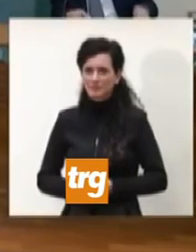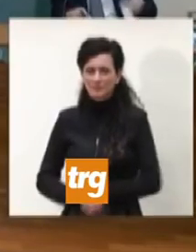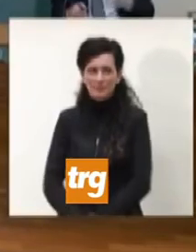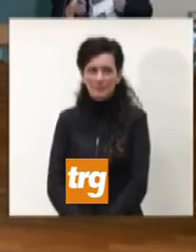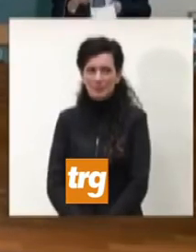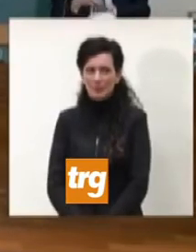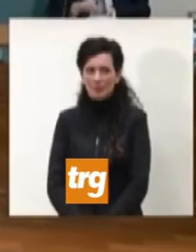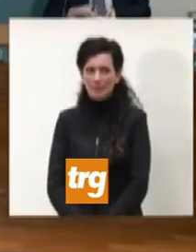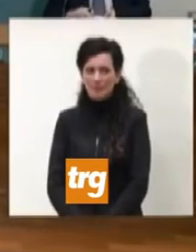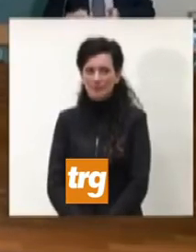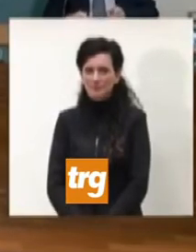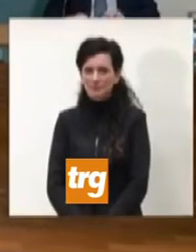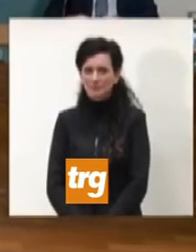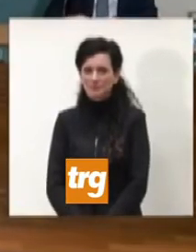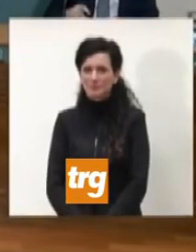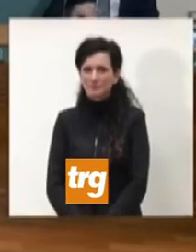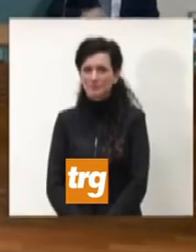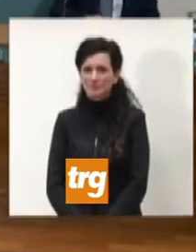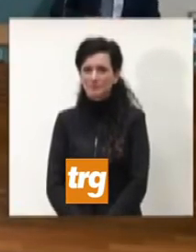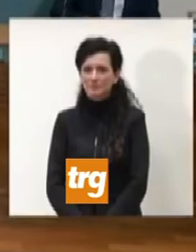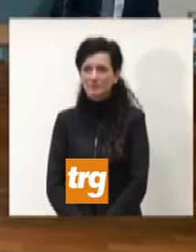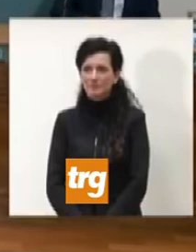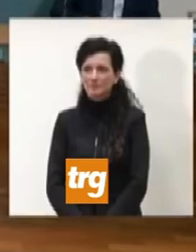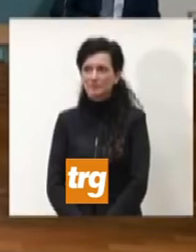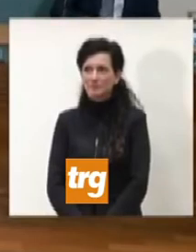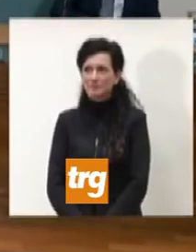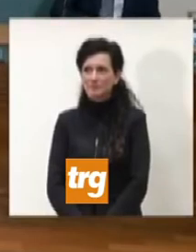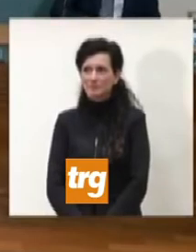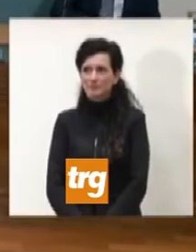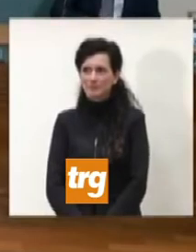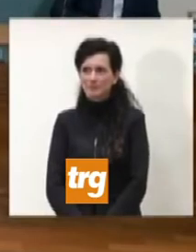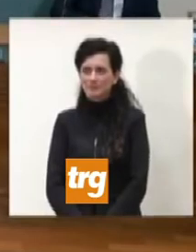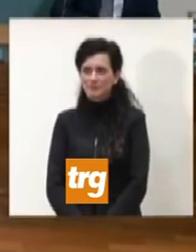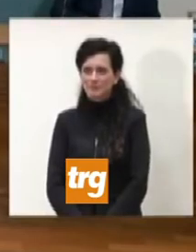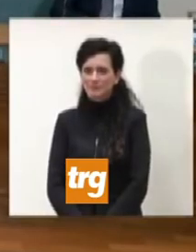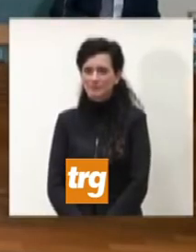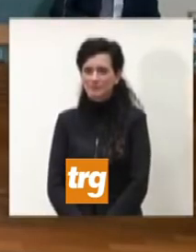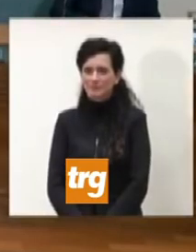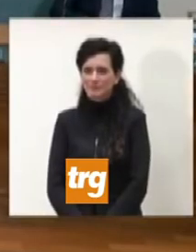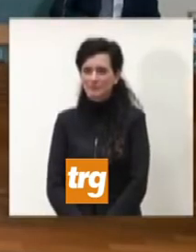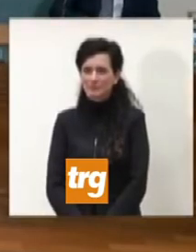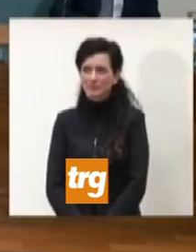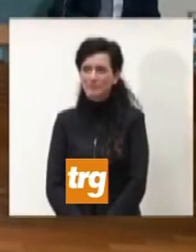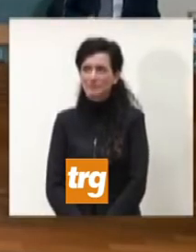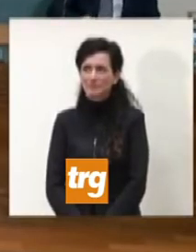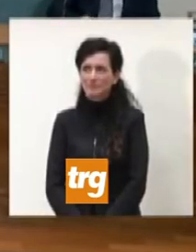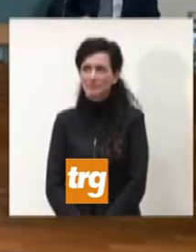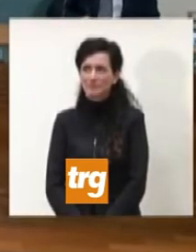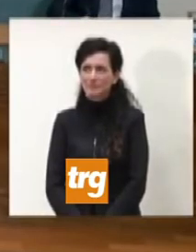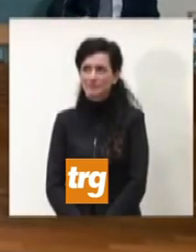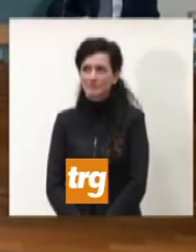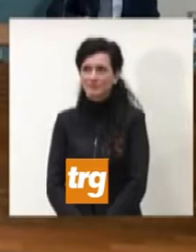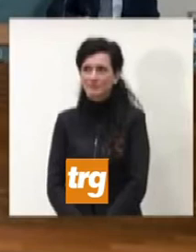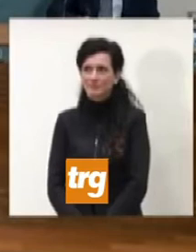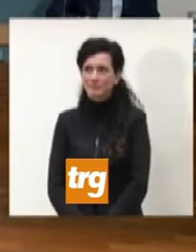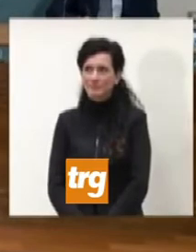Emilia-Romagna, Lombardia, Sicilia e Veneto. Una zona gialla che consentirà agli umbri di spostarsi nell'arco orario che va dalle 5 alle 22 all'interno della propria